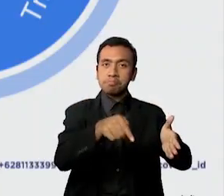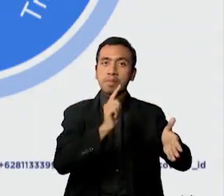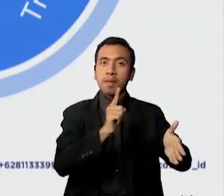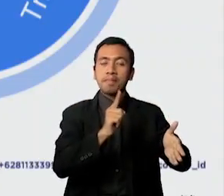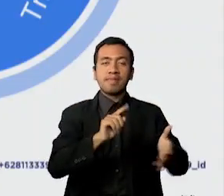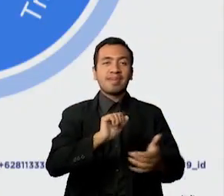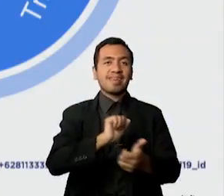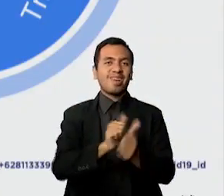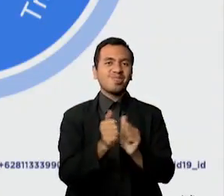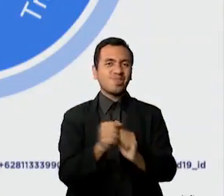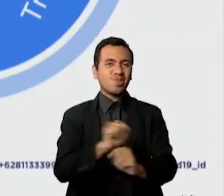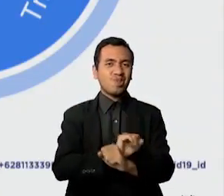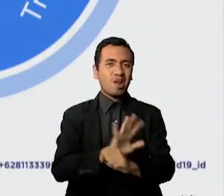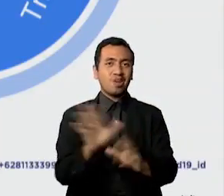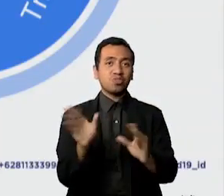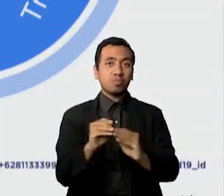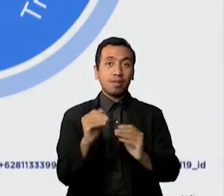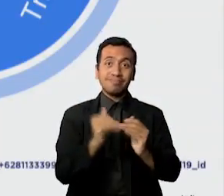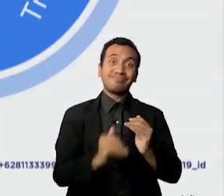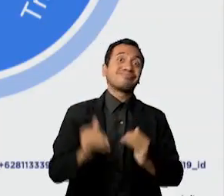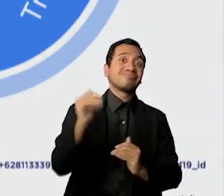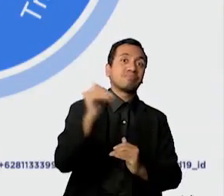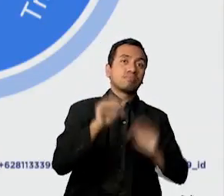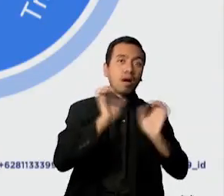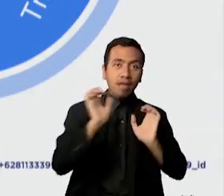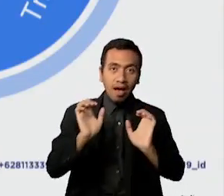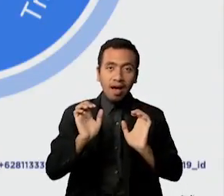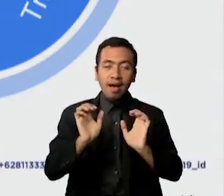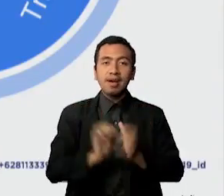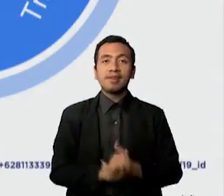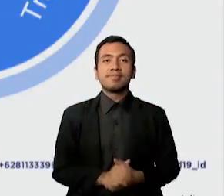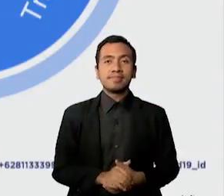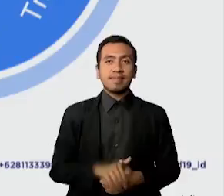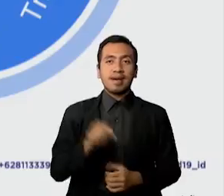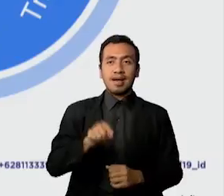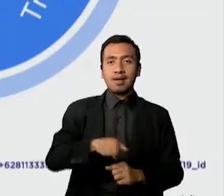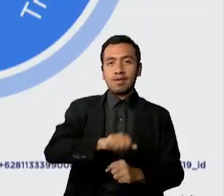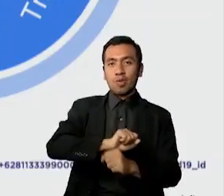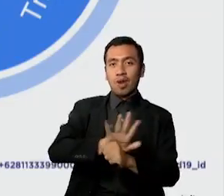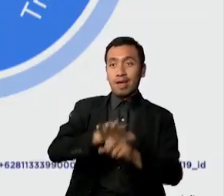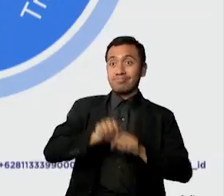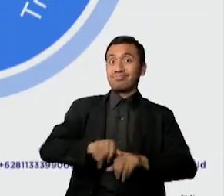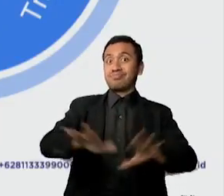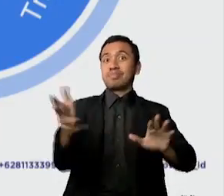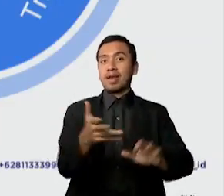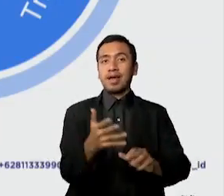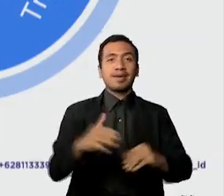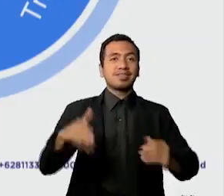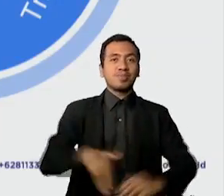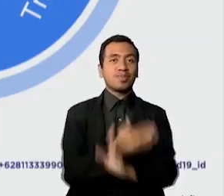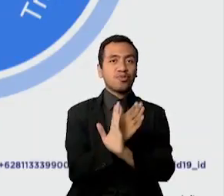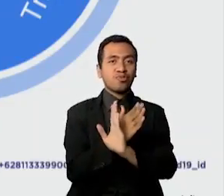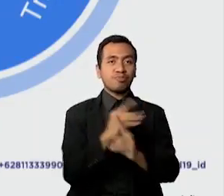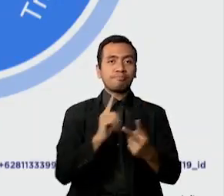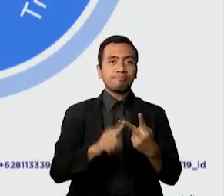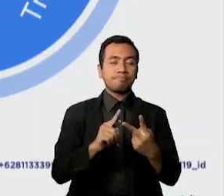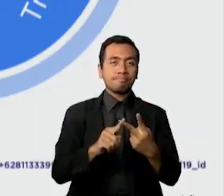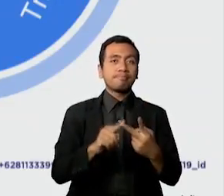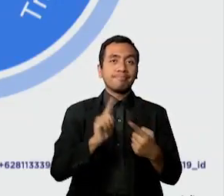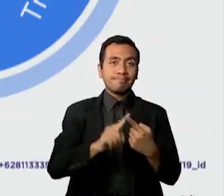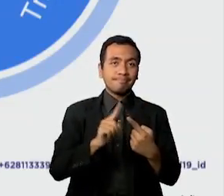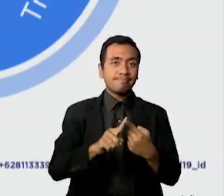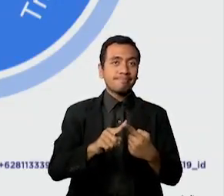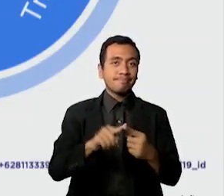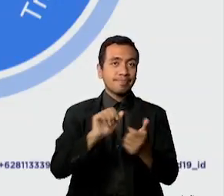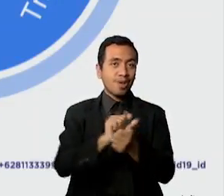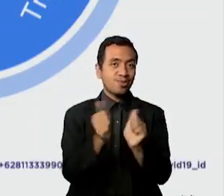jumlah kasusnya yang tinggi dan laju insidensinya juga yang tinggi. Pertama adalah Jawa Timur dengan